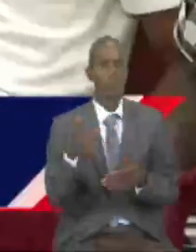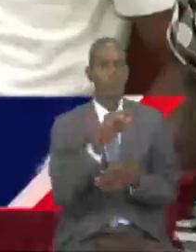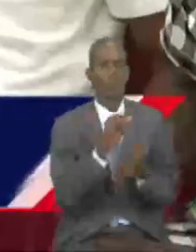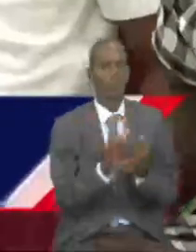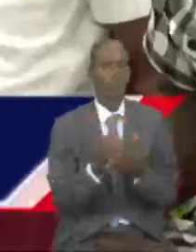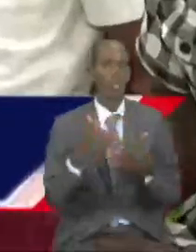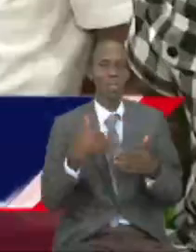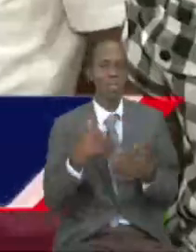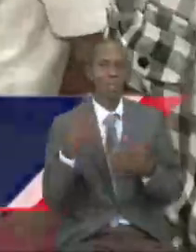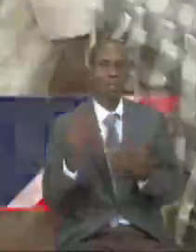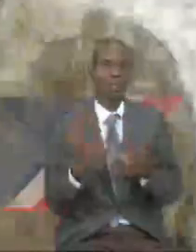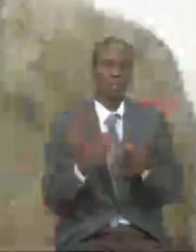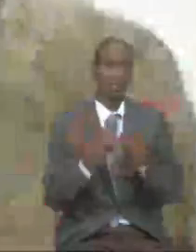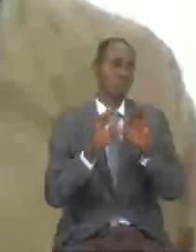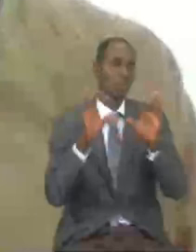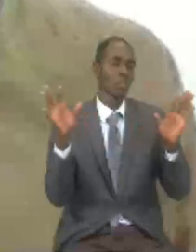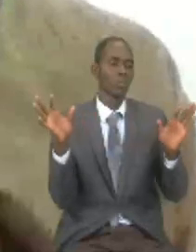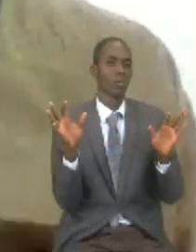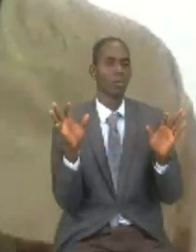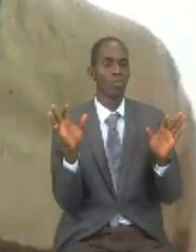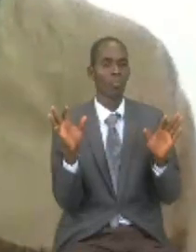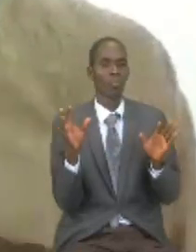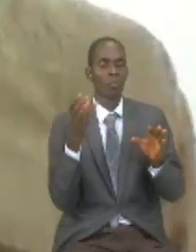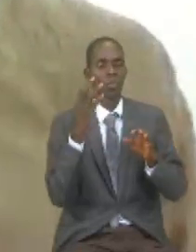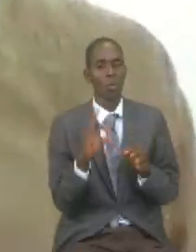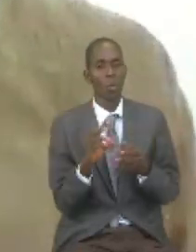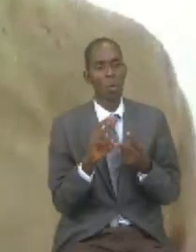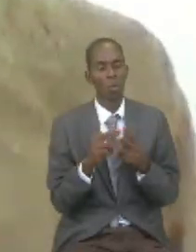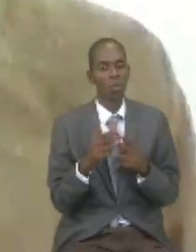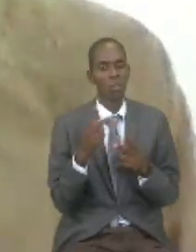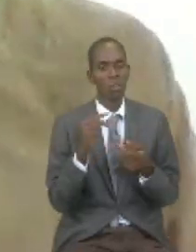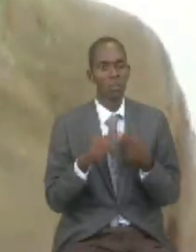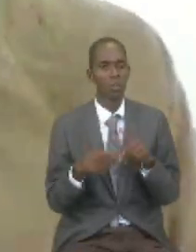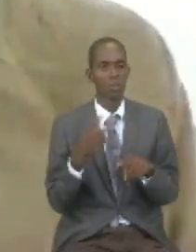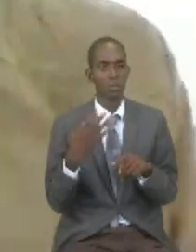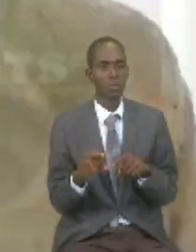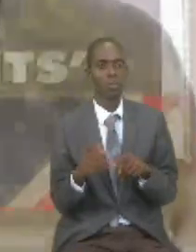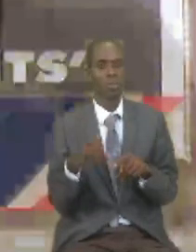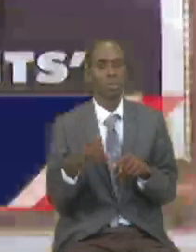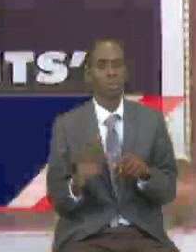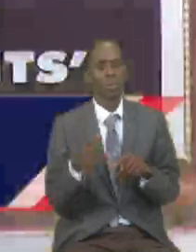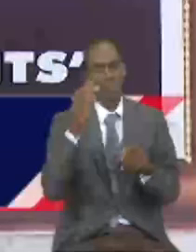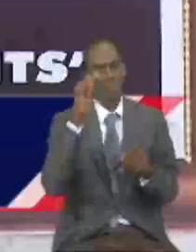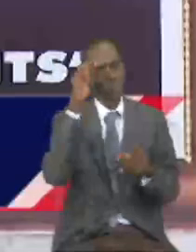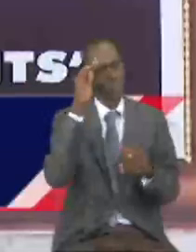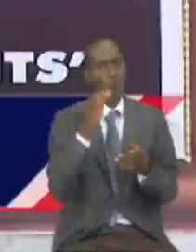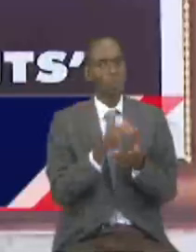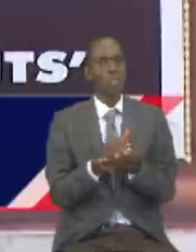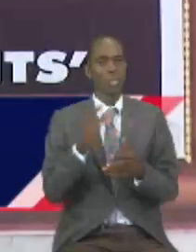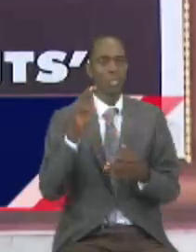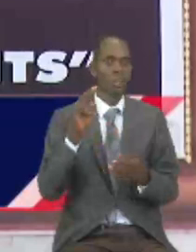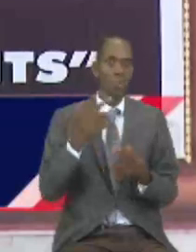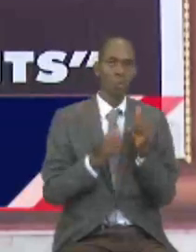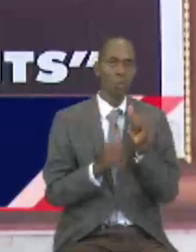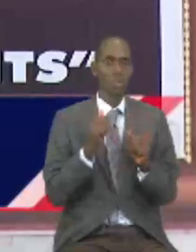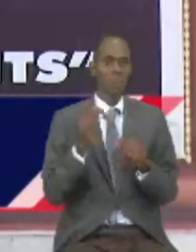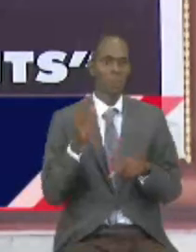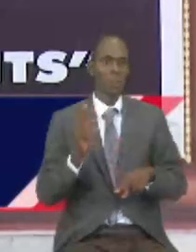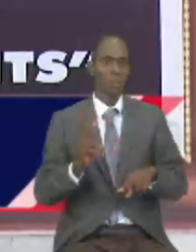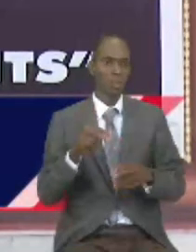Jean 3, 29. Celui à qui appartient l'épouse, c'est l'époux. Mais l'ami de l'époux qui se tient là et qui